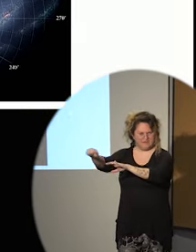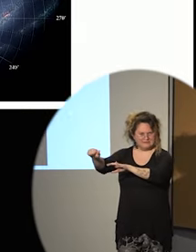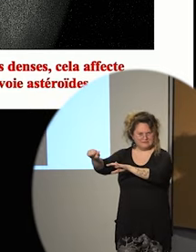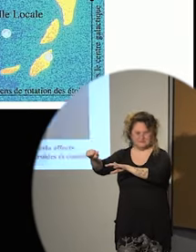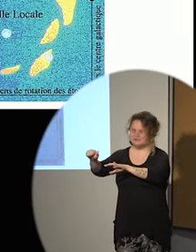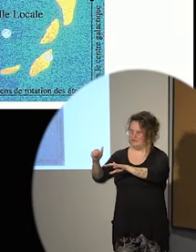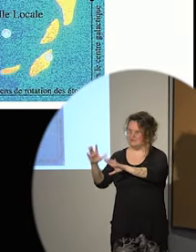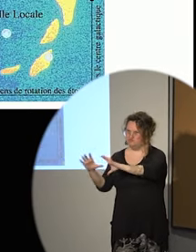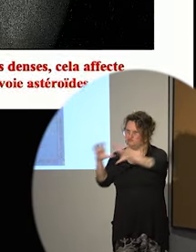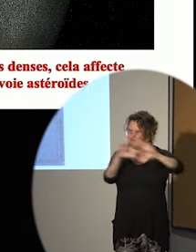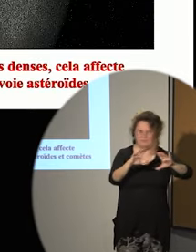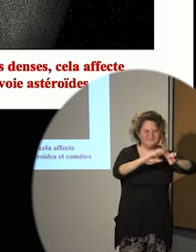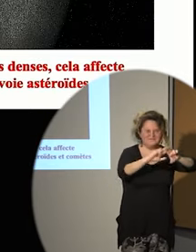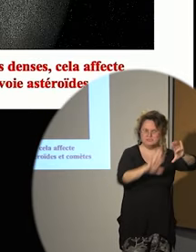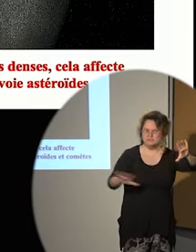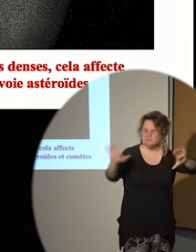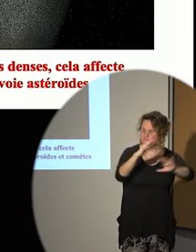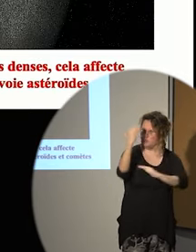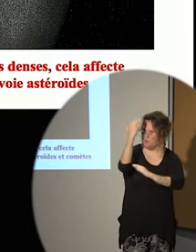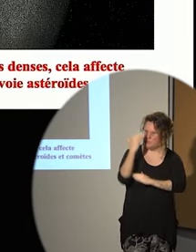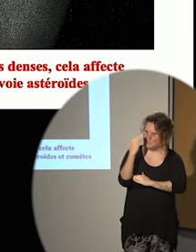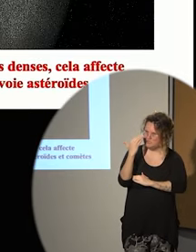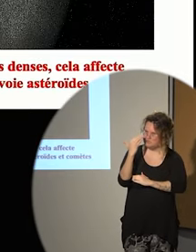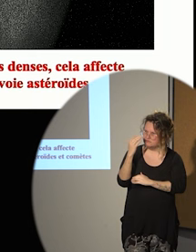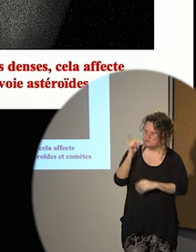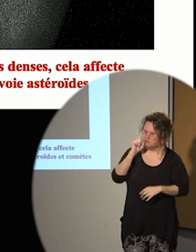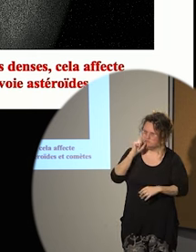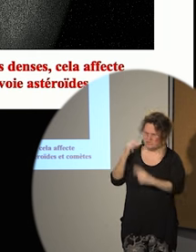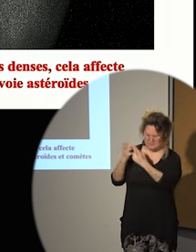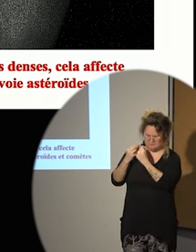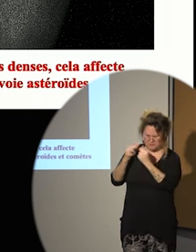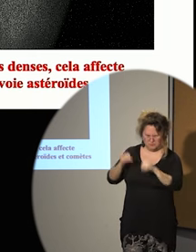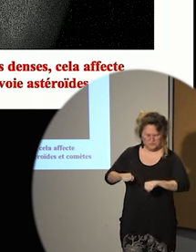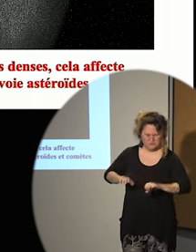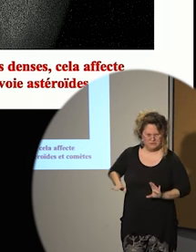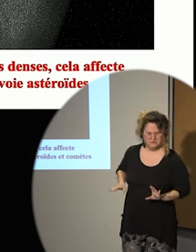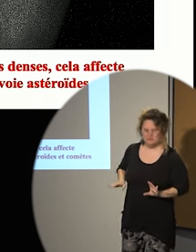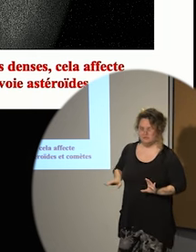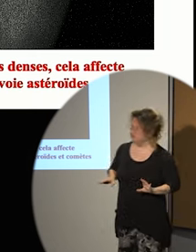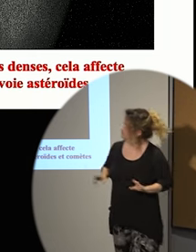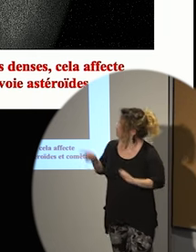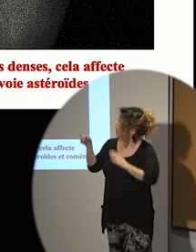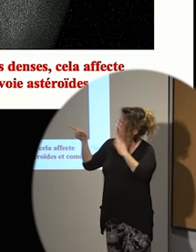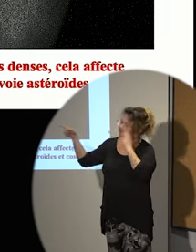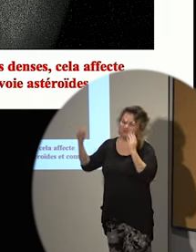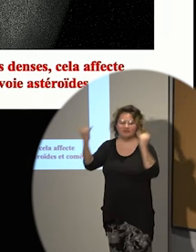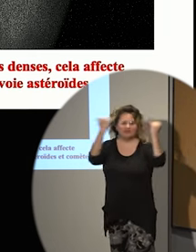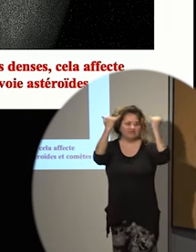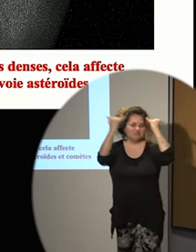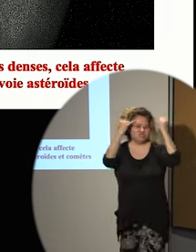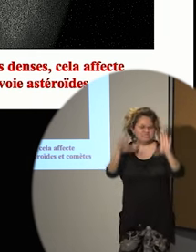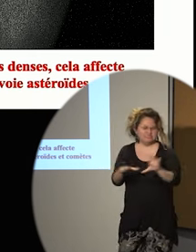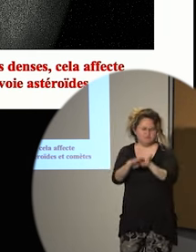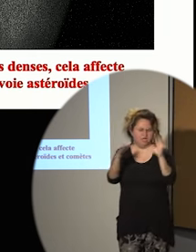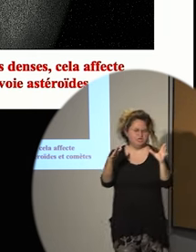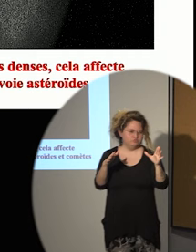Allez, voilà, hop, c'est là. En fait, imaginez maintenant, essayez d'imaginer un système vraiment gigantesque. Ça, je pense que j'étais clair, c'est quand même